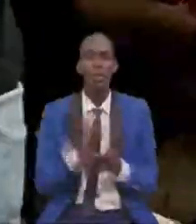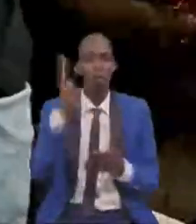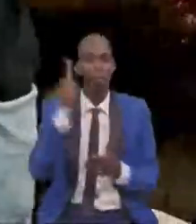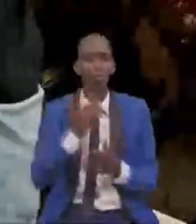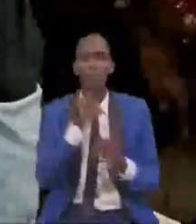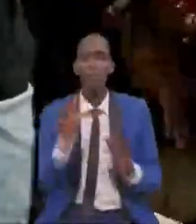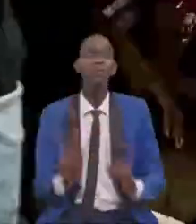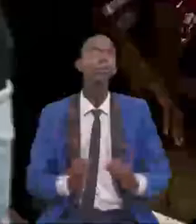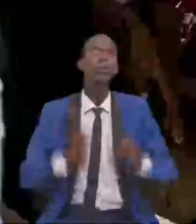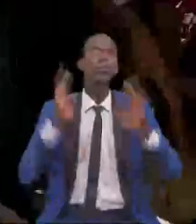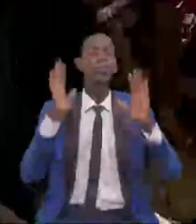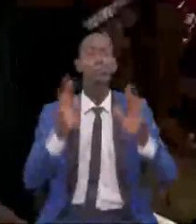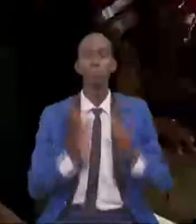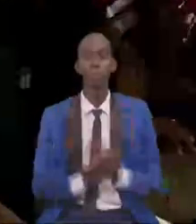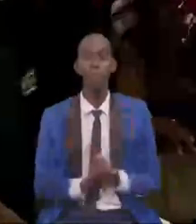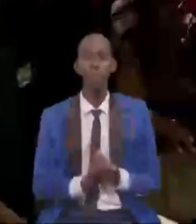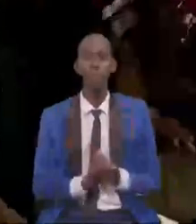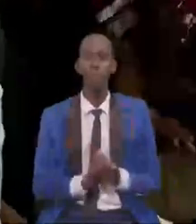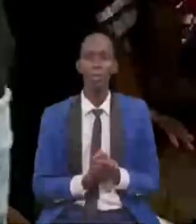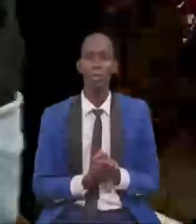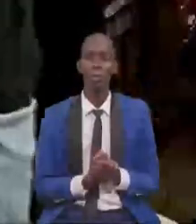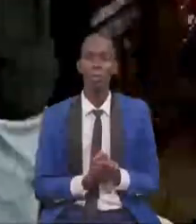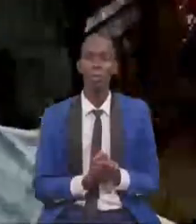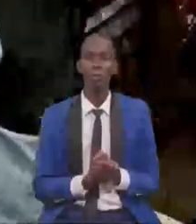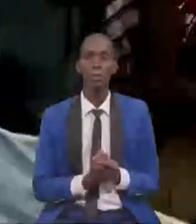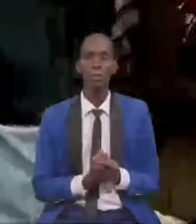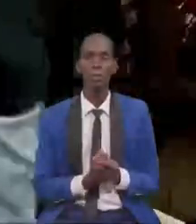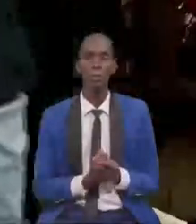La foi qui ne va pas céder.